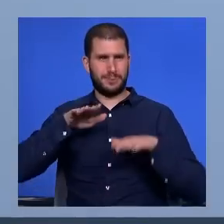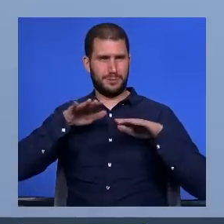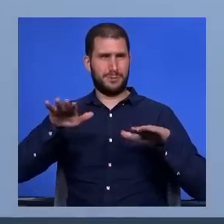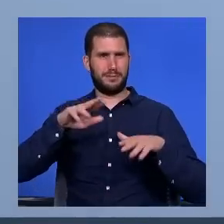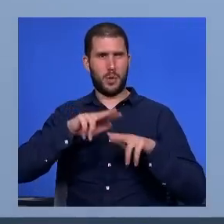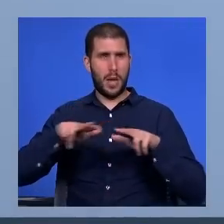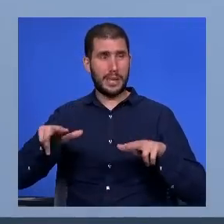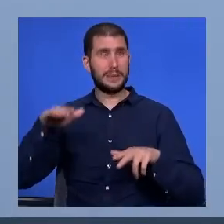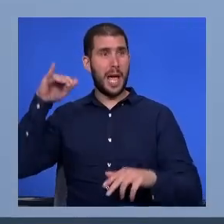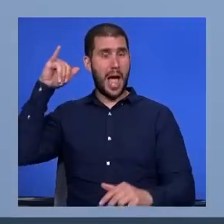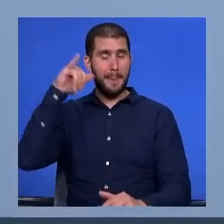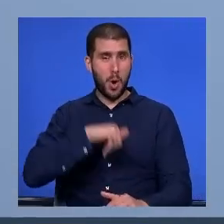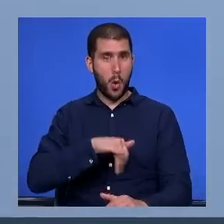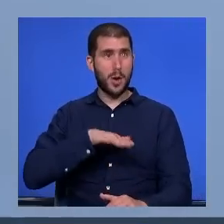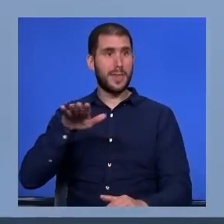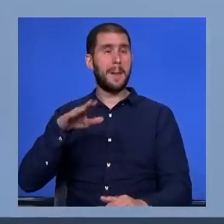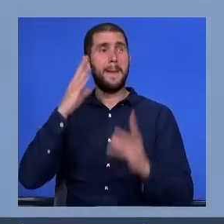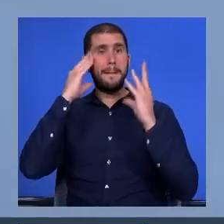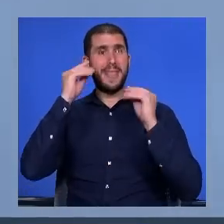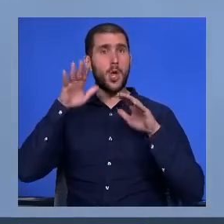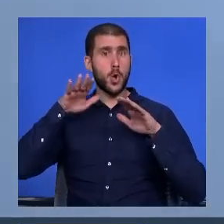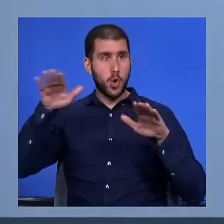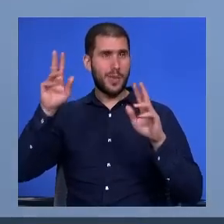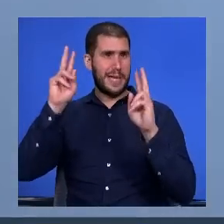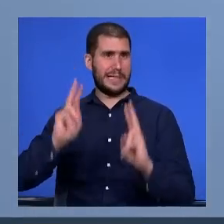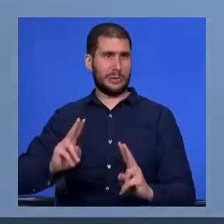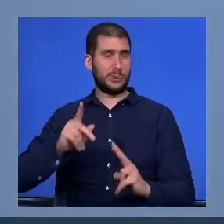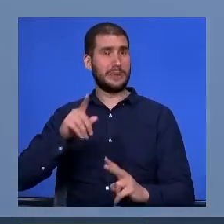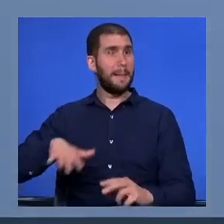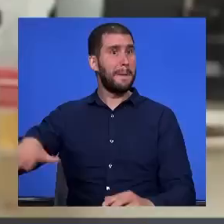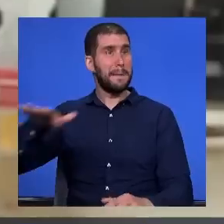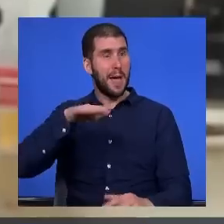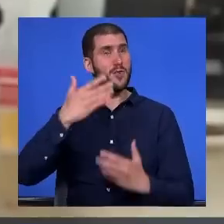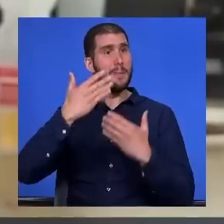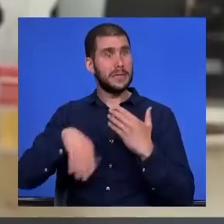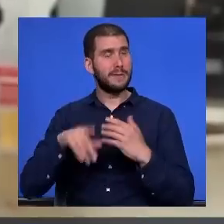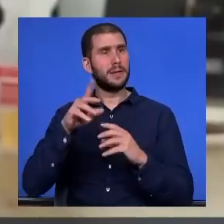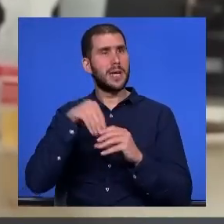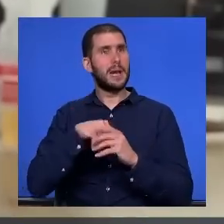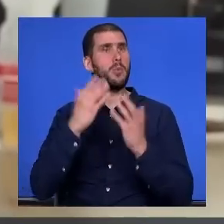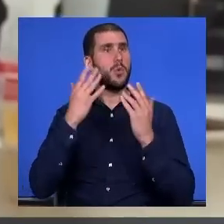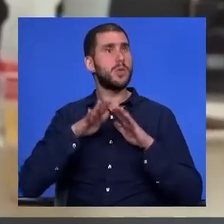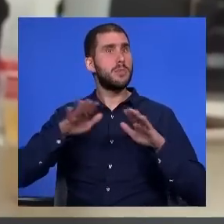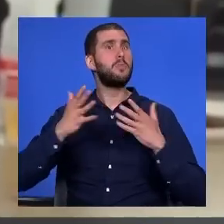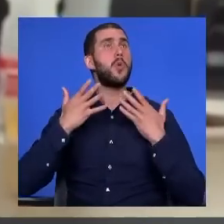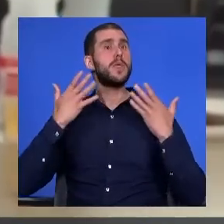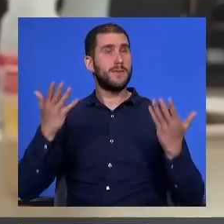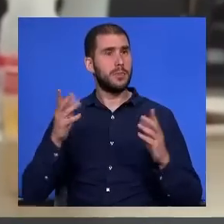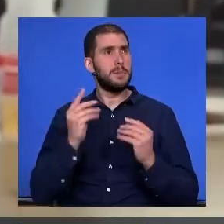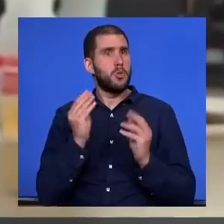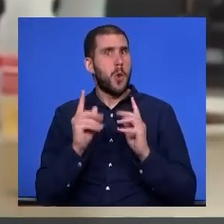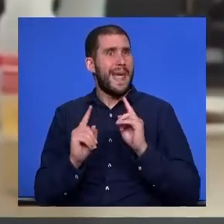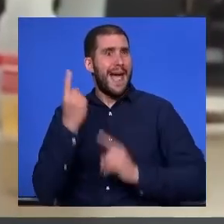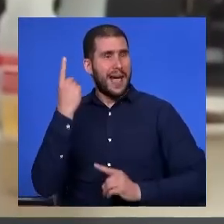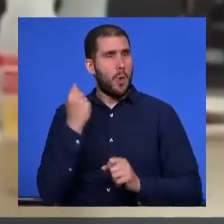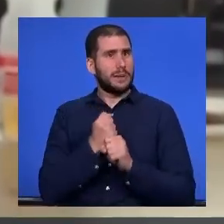ההמראות והנחיתות מנמל התעופה בן גוריון יעצרו. זה מרחב אווירי שבסופו של דבר מכיל כמות מטוסים מאוד גדולה שעושים משהו שהוא די חריג, עושים